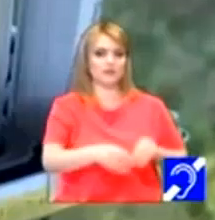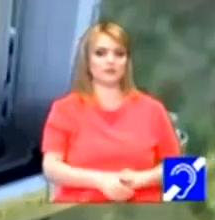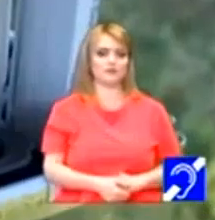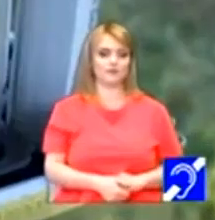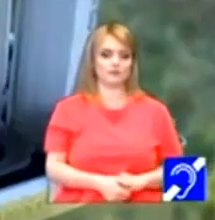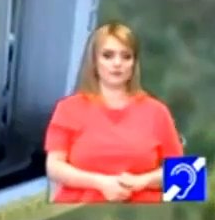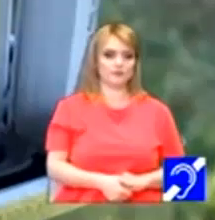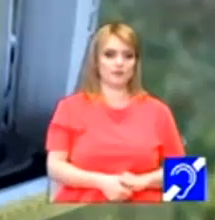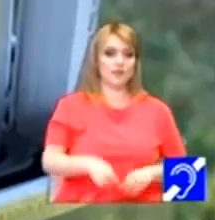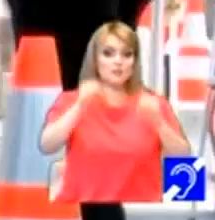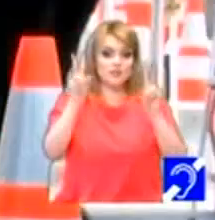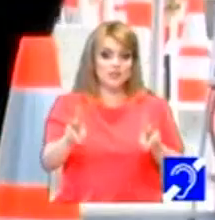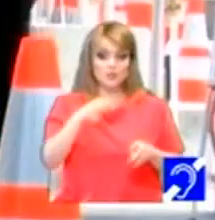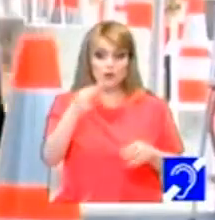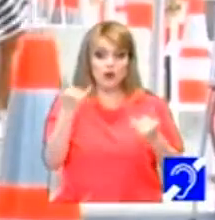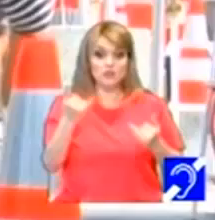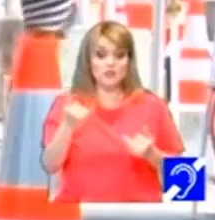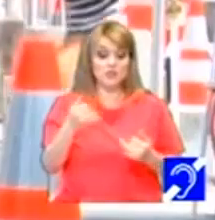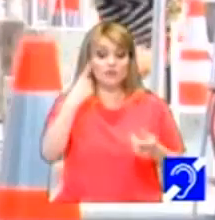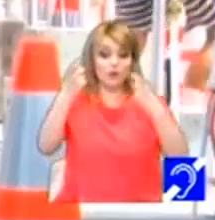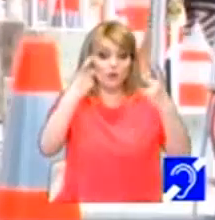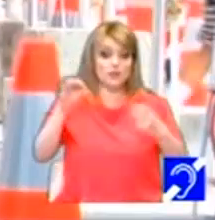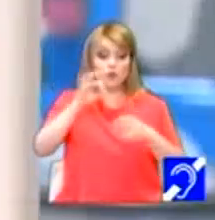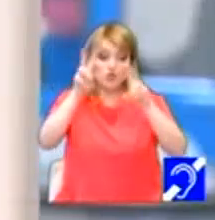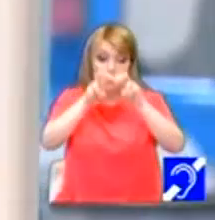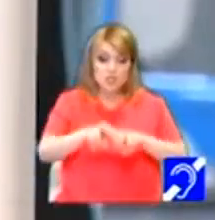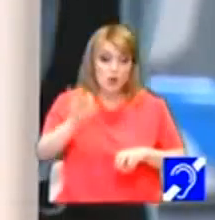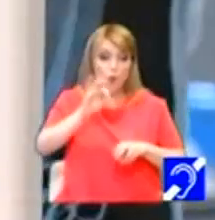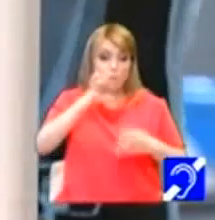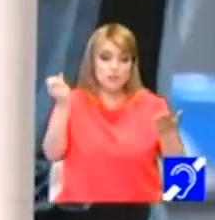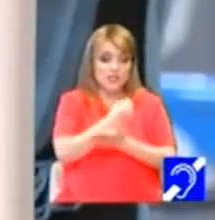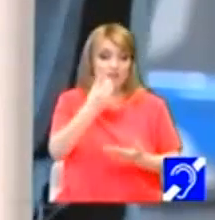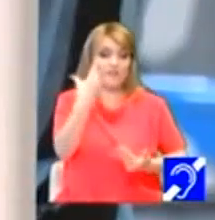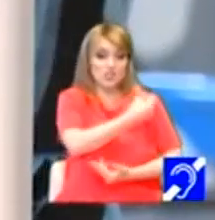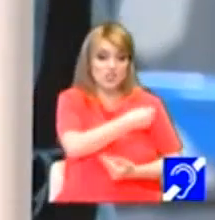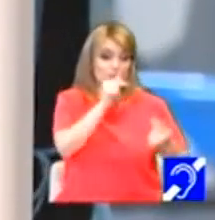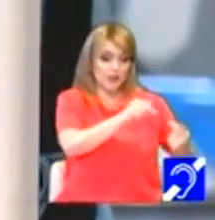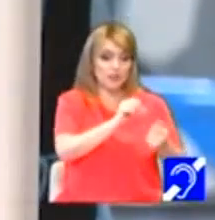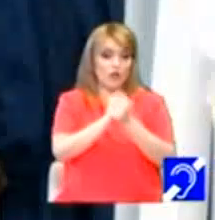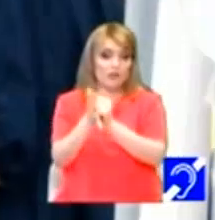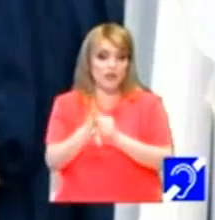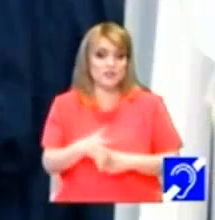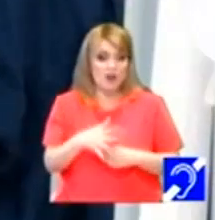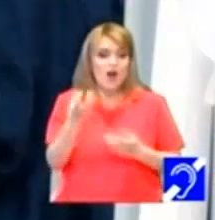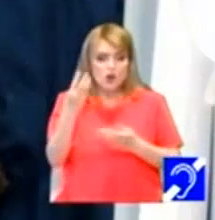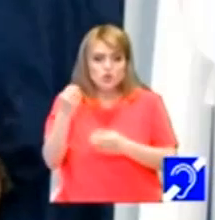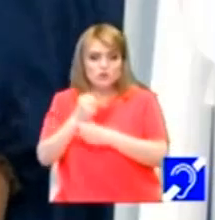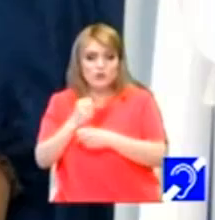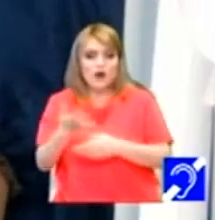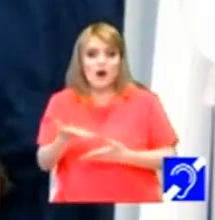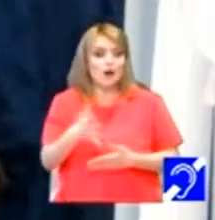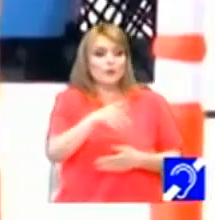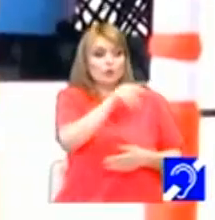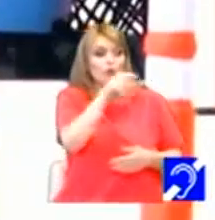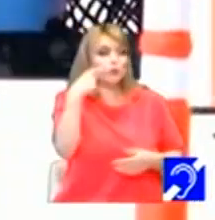true. Specialiștii spun că în acest moment informațiile despre cercetările privind obținerea unui vaccin anticovid sunt prioritatea zero